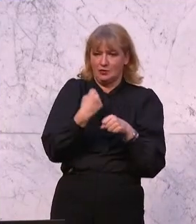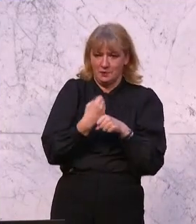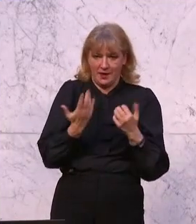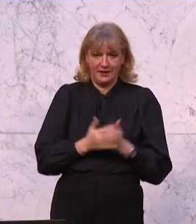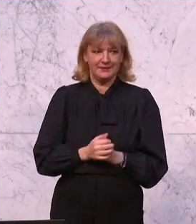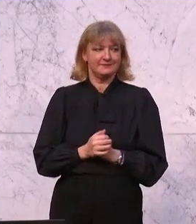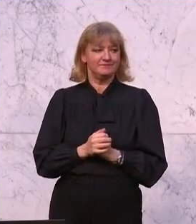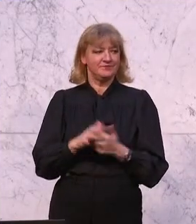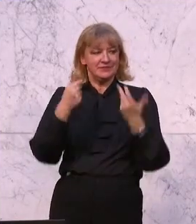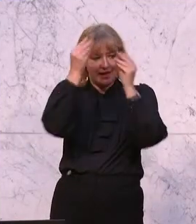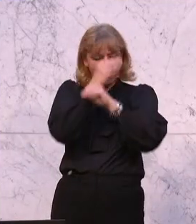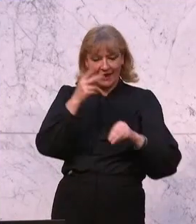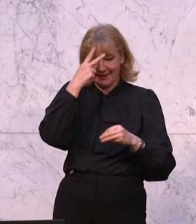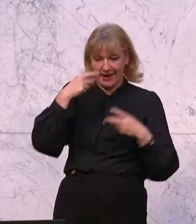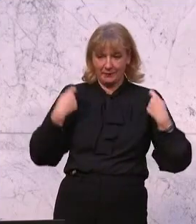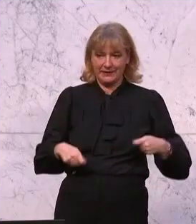geehrter Herr Präsident,